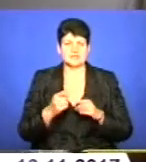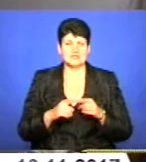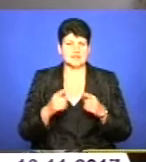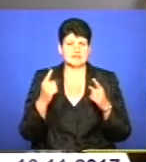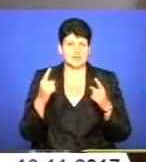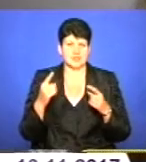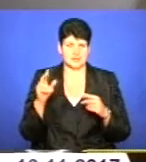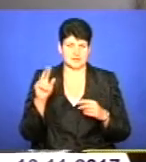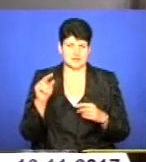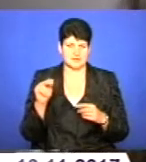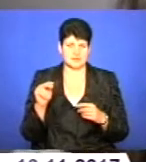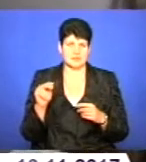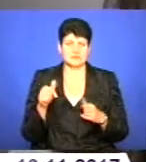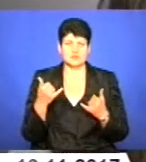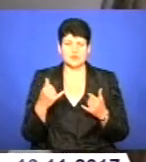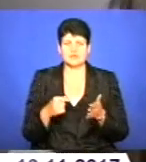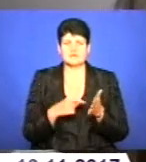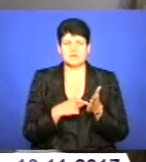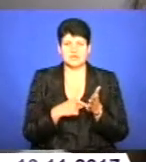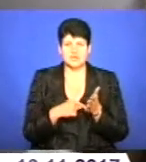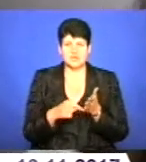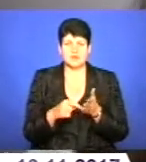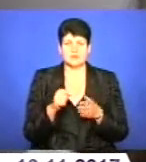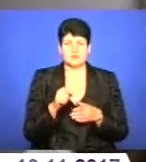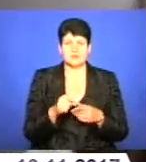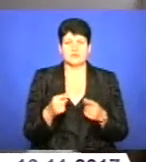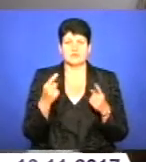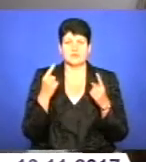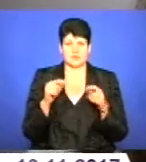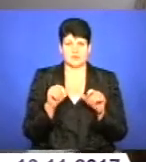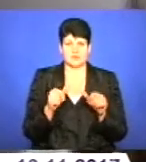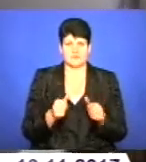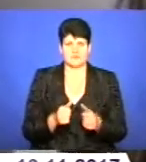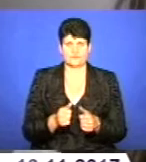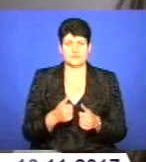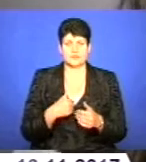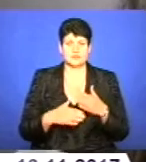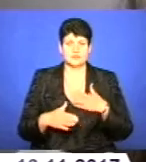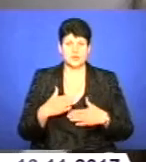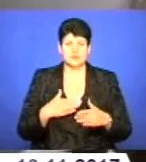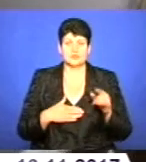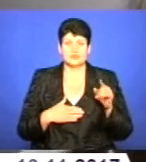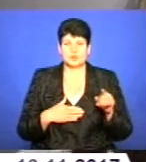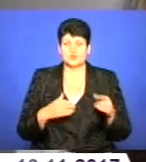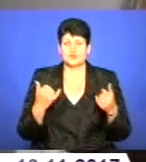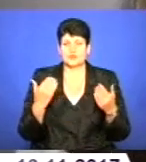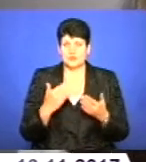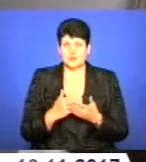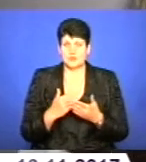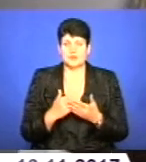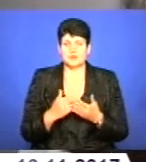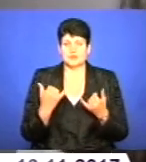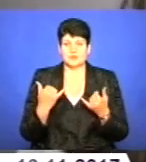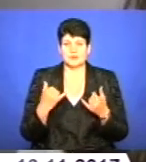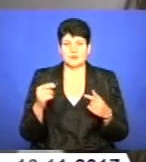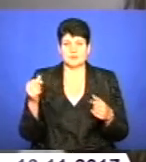сторіччя, і ми сьогодні її визначаємо в такому великому форматі. І я тішуся з цього, що є сьогодні присутньо